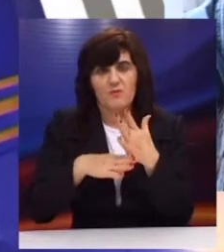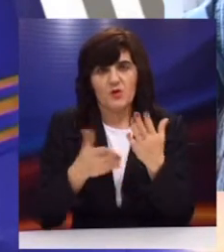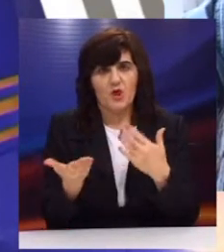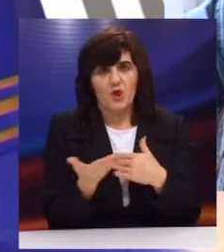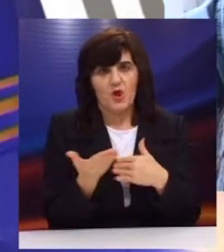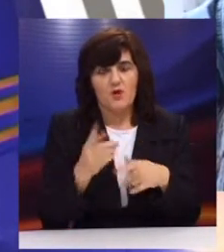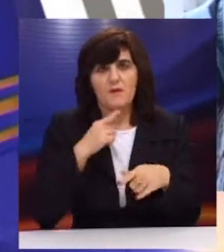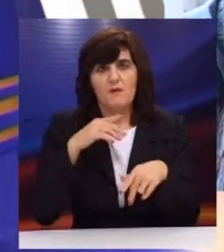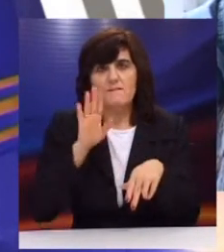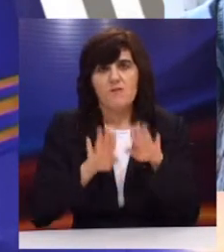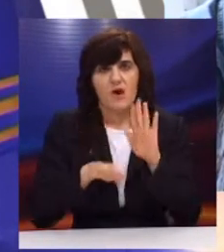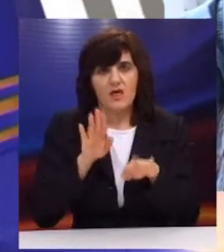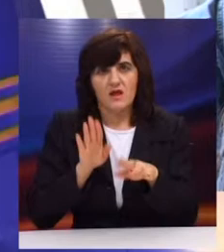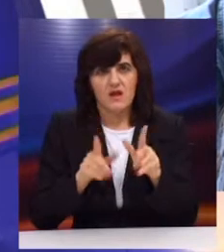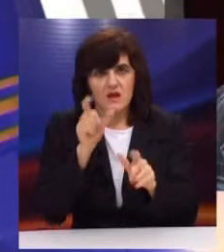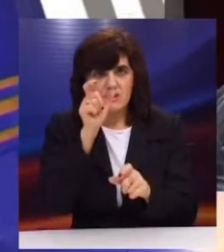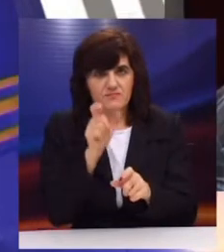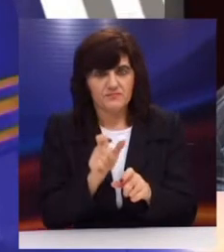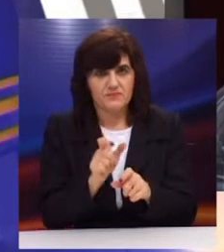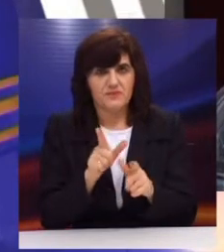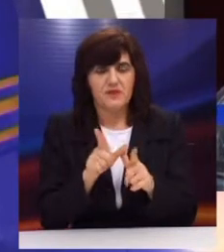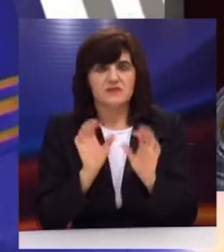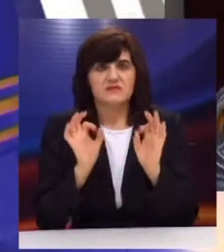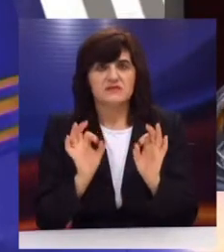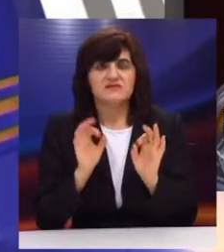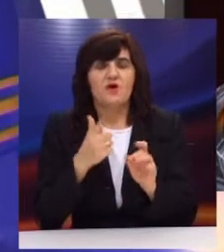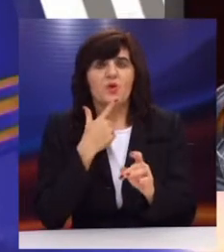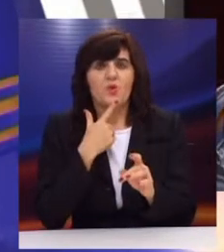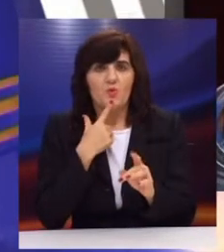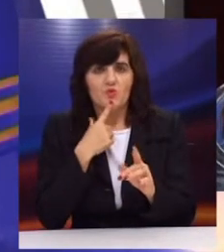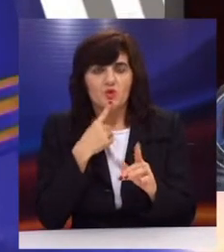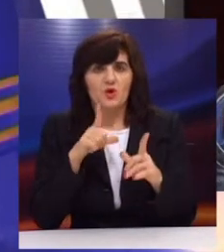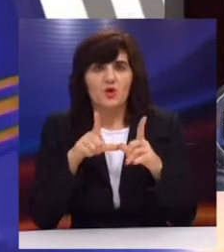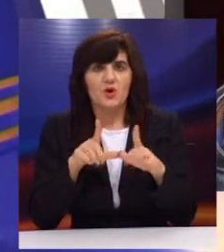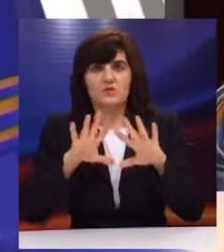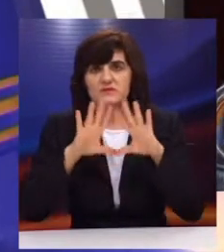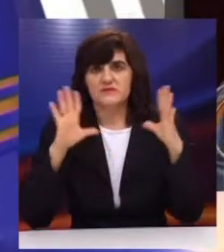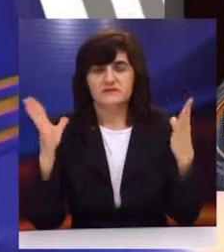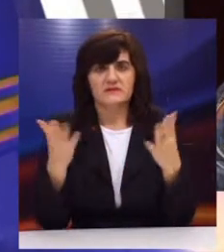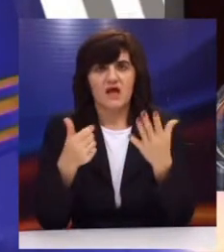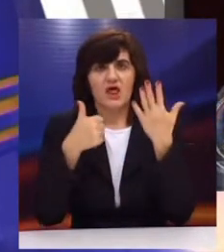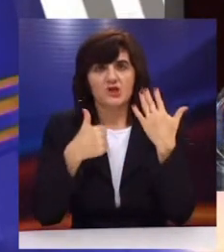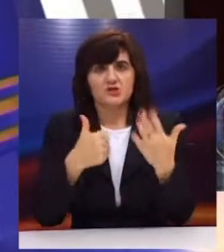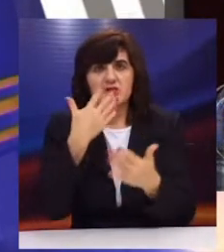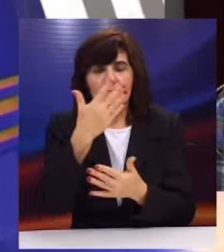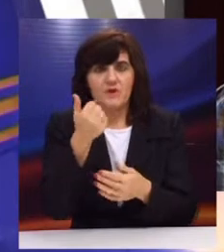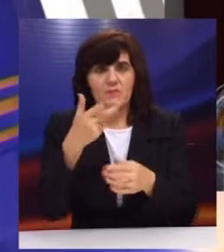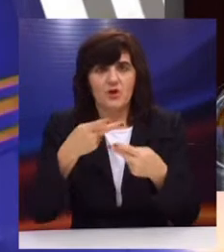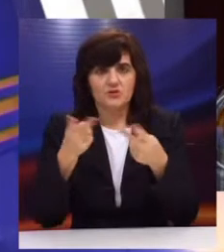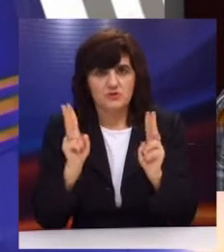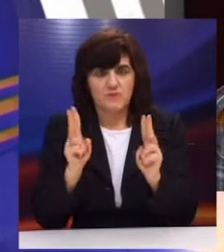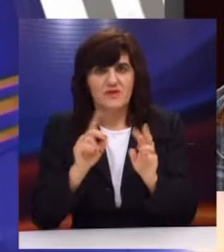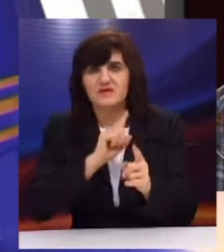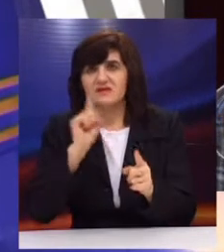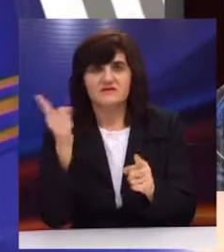i molera. Ovo je svakog utorka u sali 65, pa ovim putem također pozivam sva nezaposlena lica da